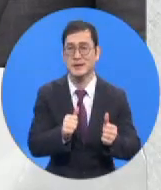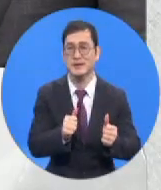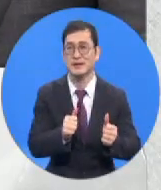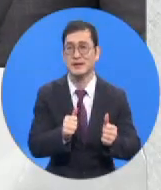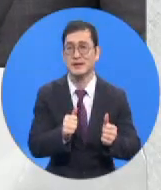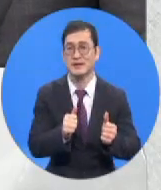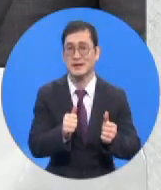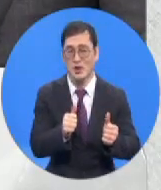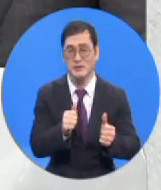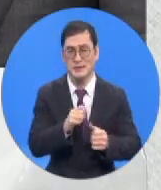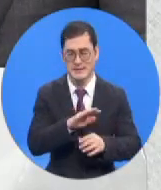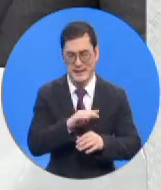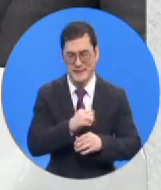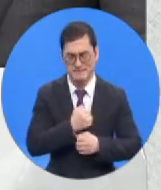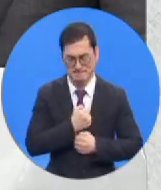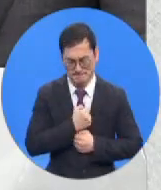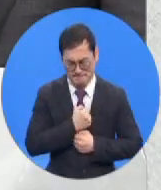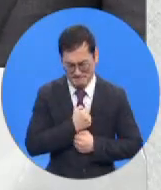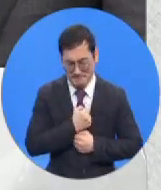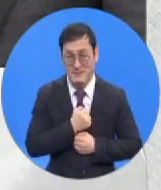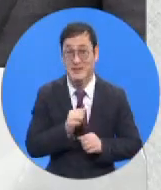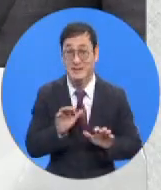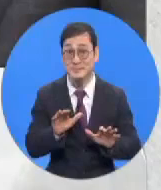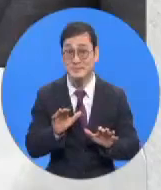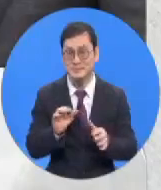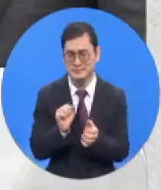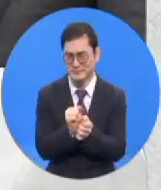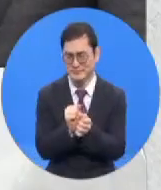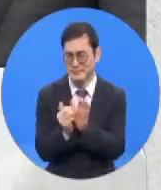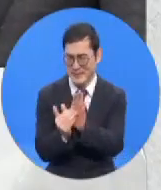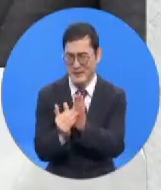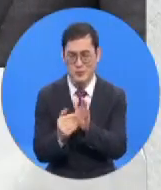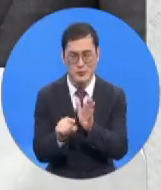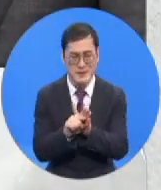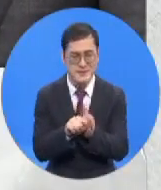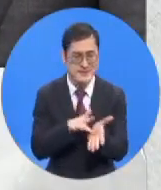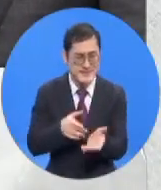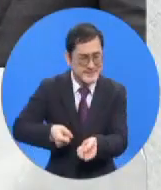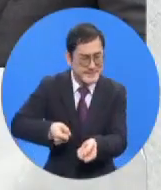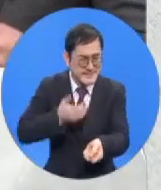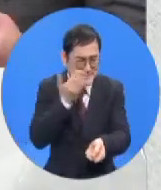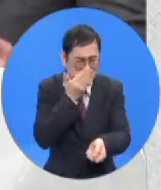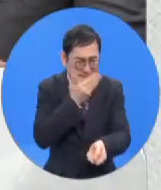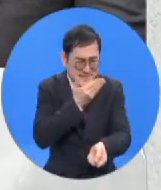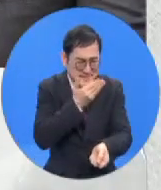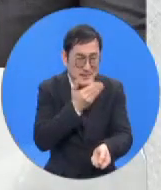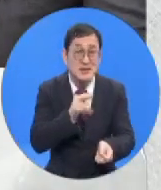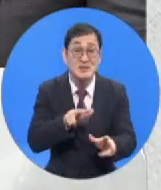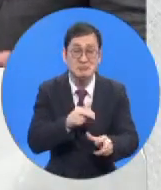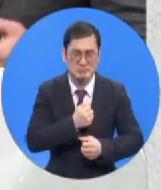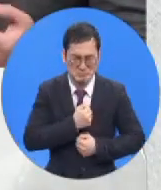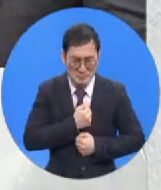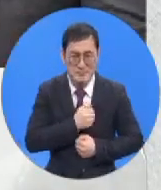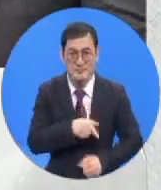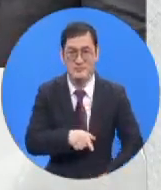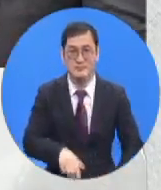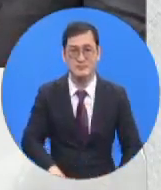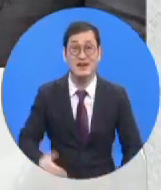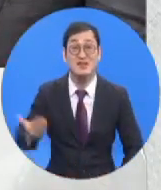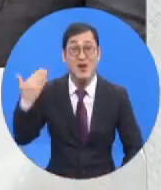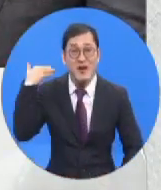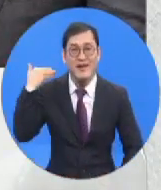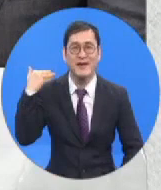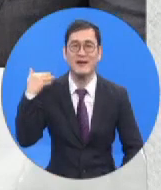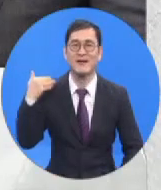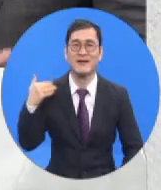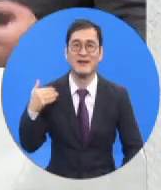제일 철저히 잘 지키는 곳이 신천지다. 근데 그 당시에 기억해 보시면은 이게 뭐 사이비 그